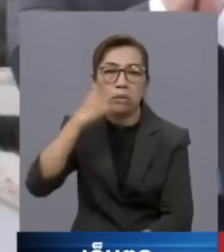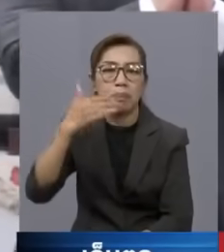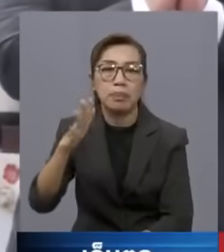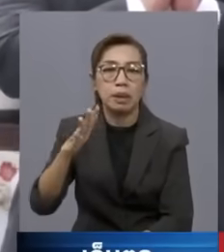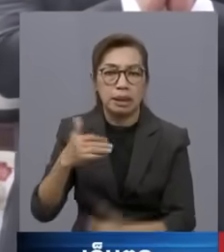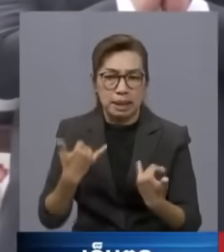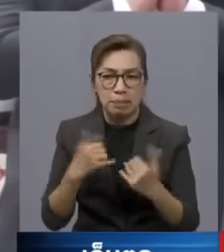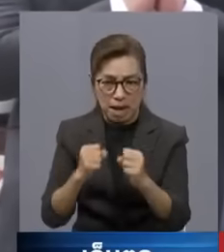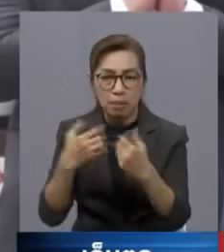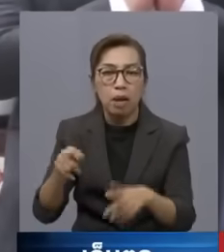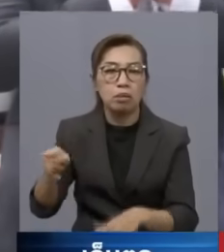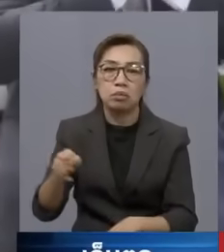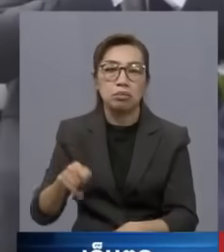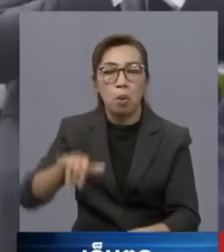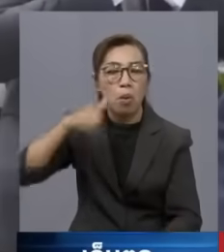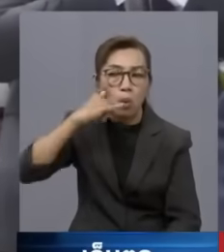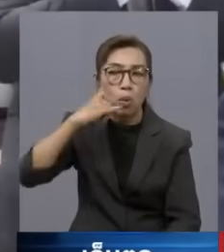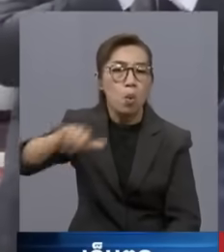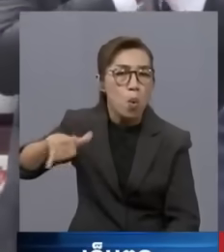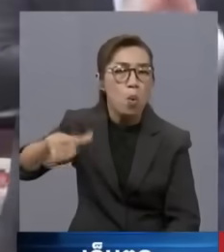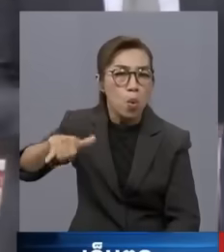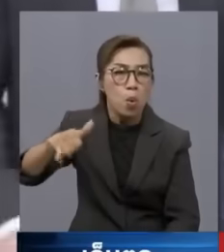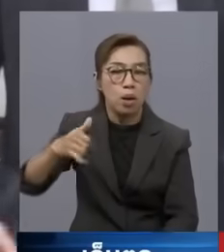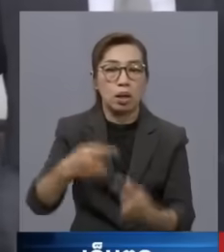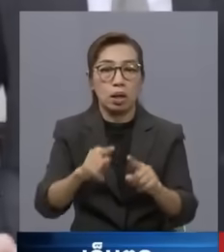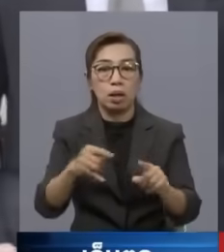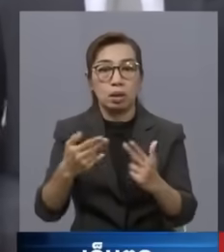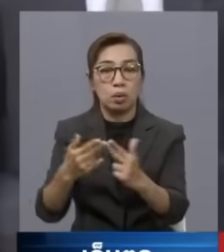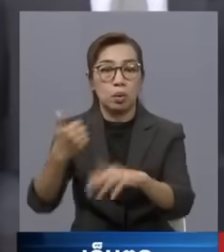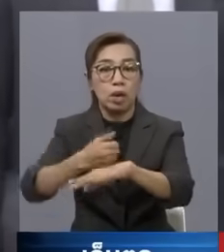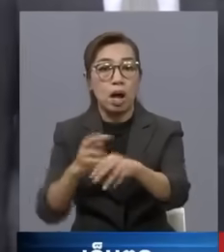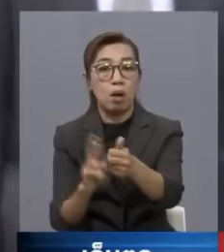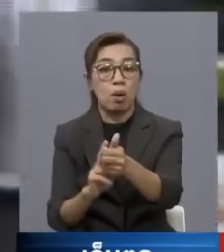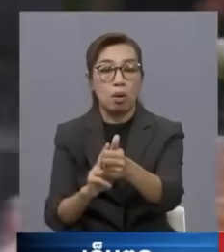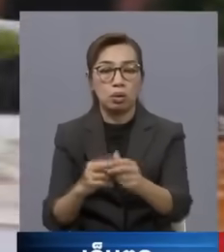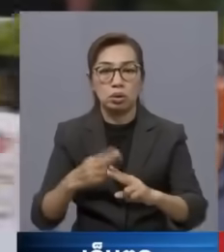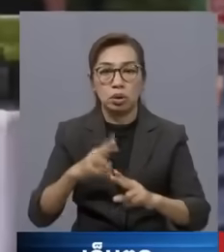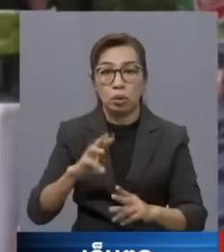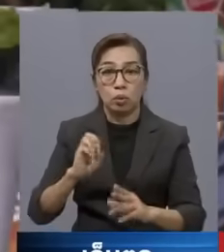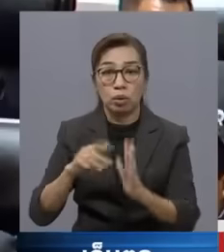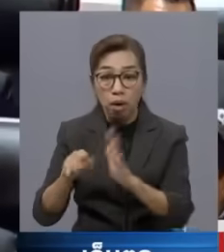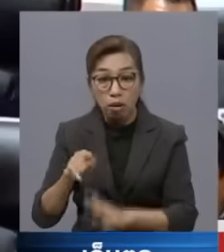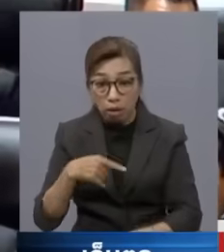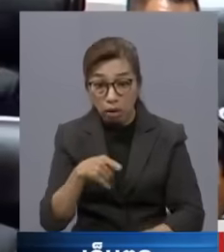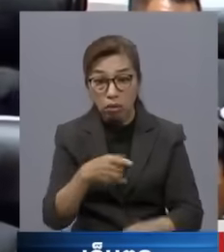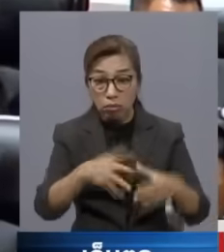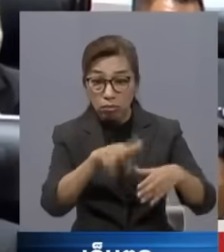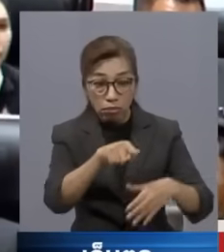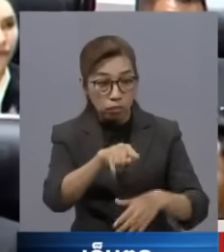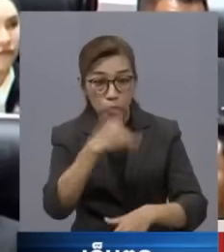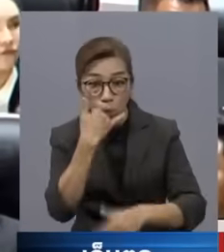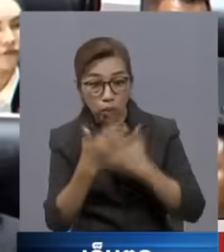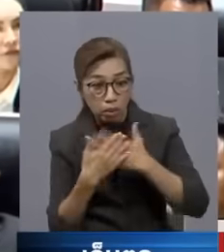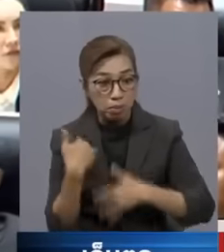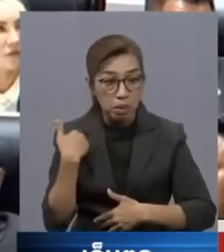ติดต่ออยู่หลายครั้งขนาดที่คุณวิทยาแก้พาราไดซ์รองหัวหน้าพรรครวมไทยสร้างชาติบอกว่าตนเองก็ไม่ทราบเหมือนกันว่าทางเพื่อไทยมีการติดต่อพูดคุยกันมา